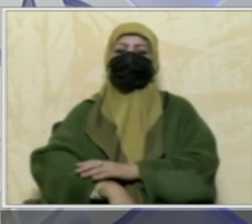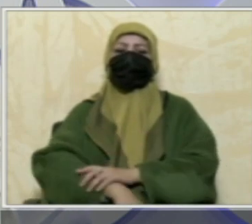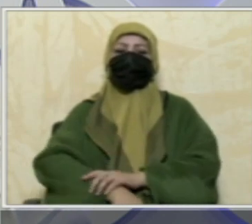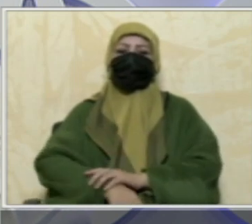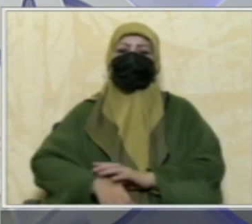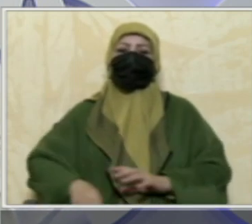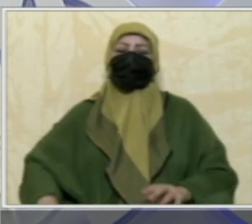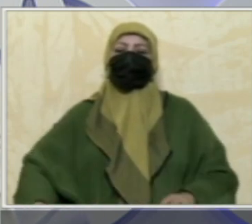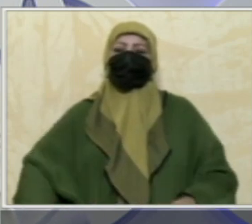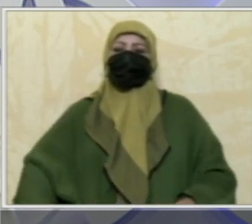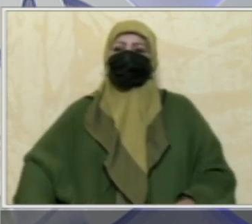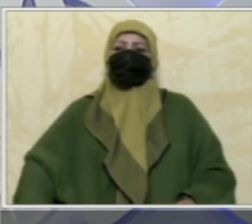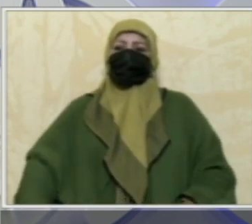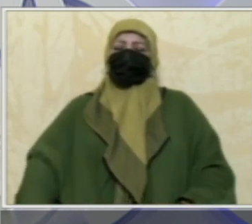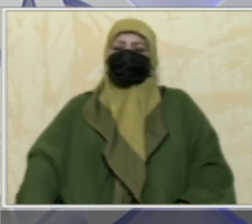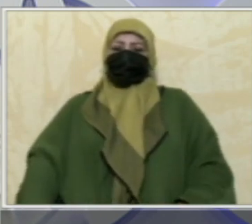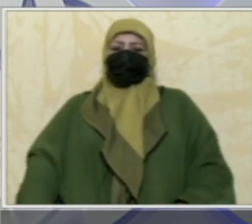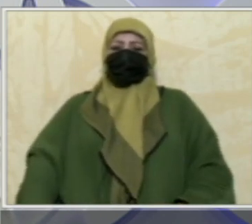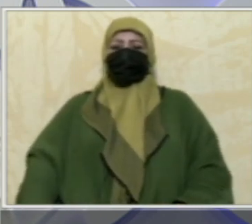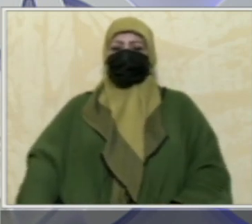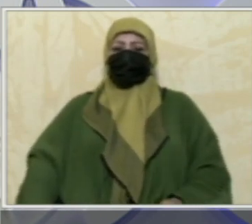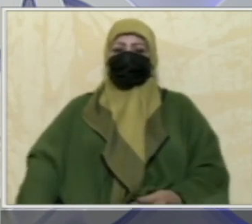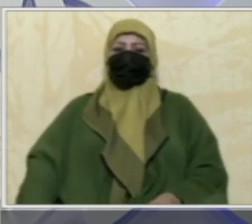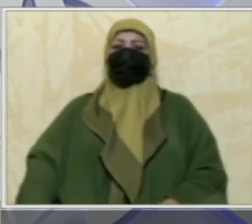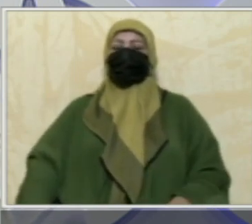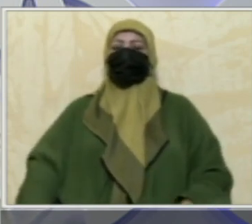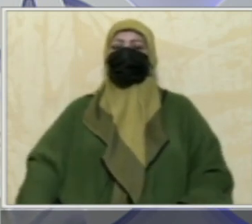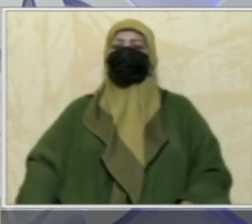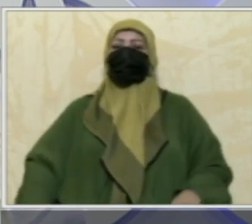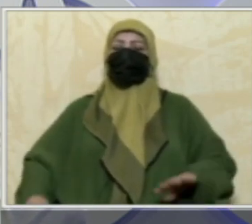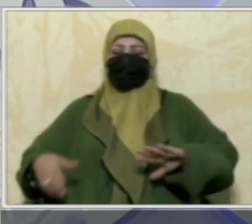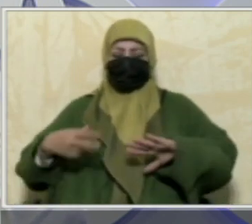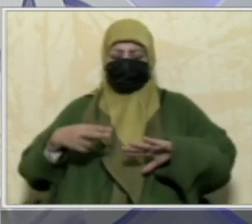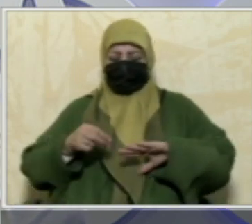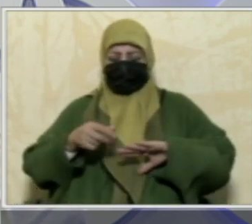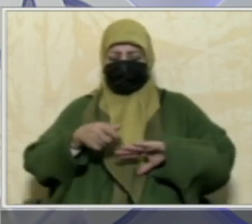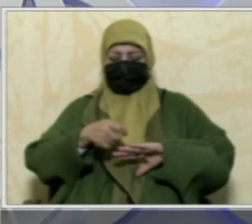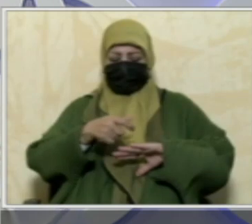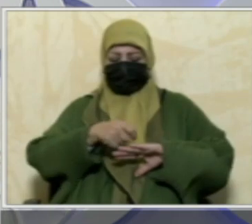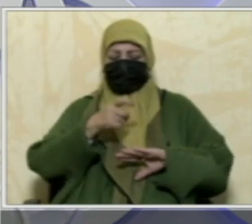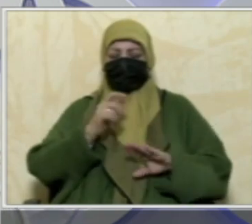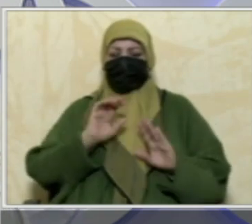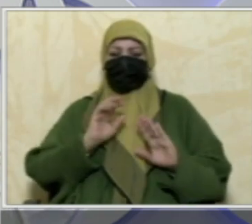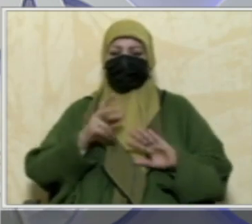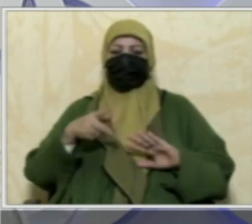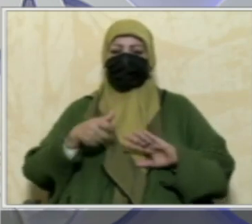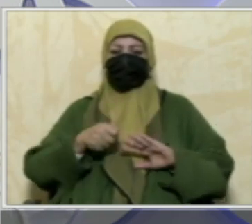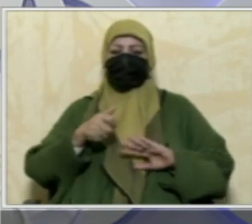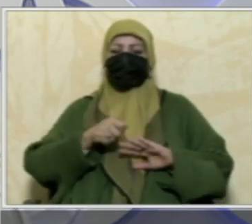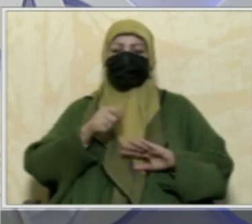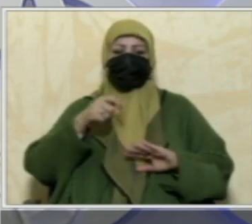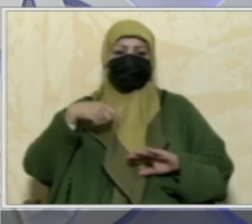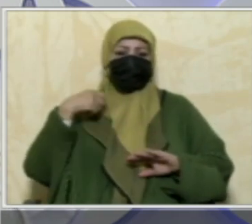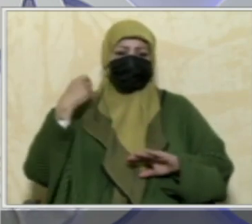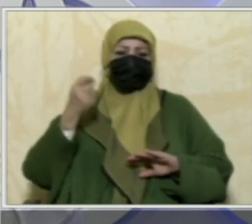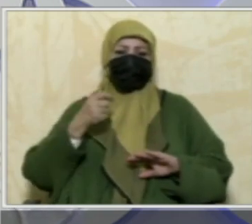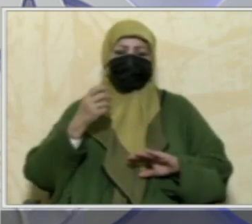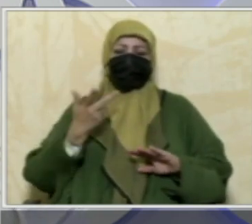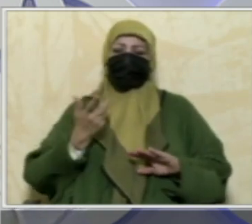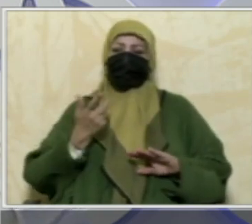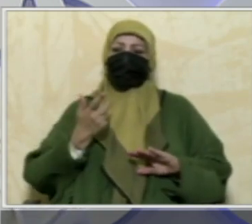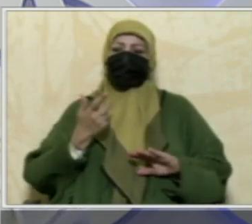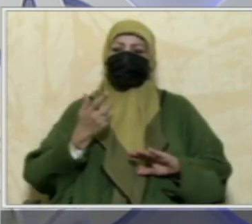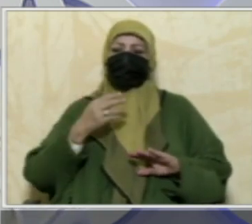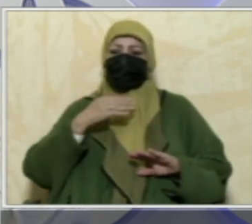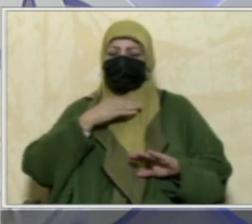قلم اظافره قال لي متوافره ايش المشكله عادي خلاص قلم اظافره